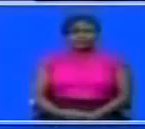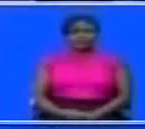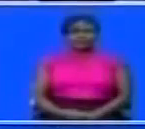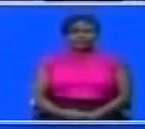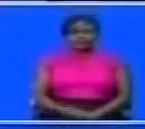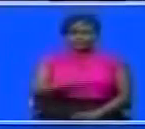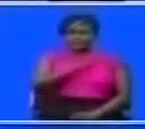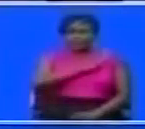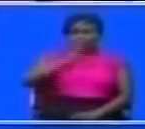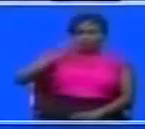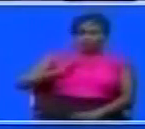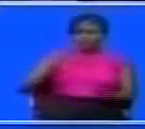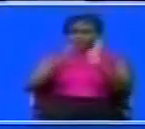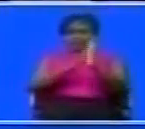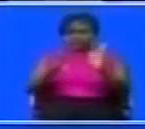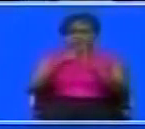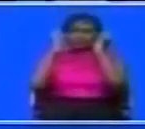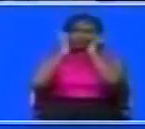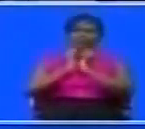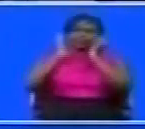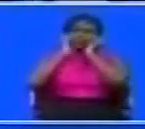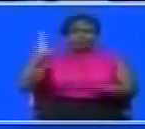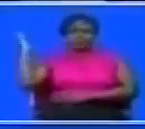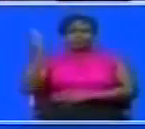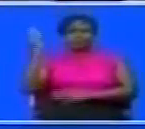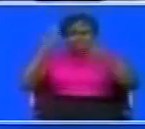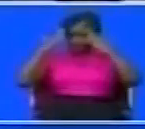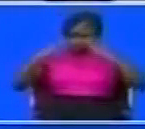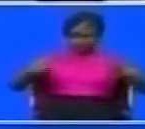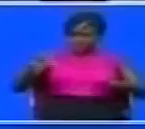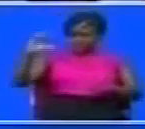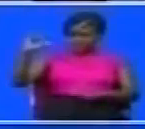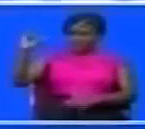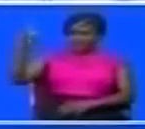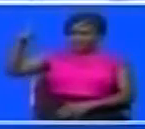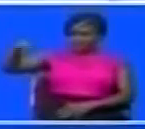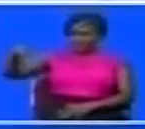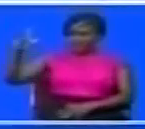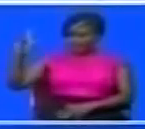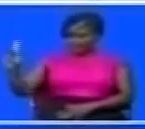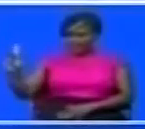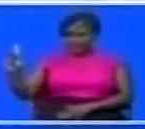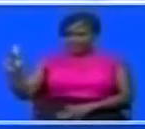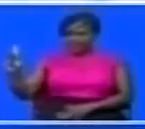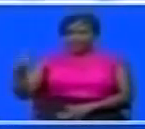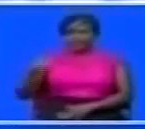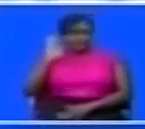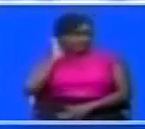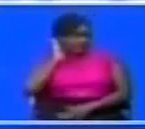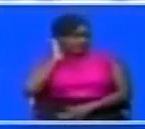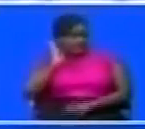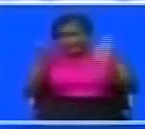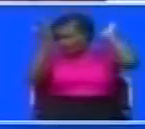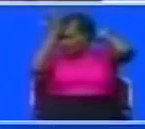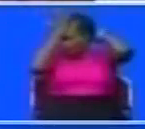Baraza hilo linalowakilisha maimamu na wahubiri wa Kiislamu nchini Kenya CIPK limesifia ziara inayotarajiwa ya kiongozi wa